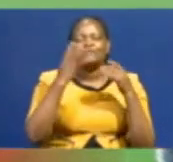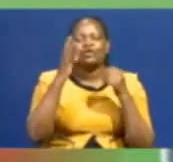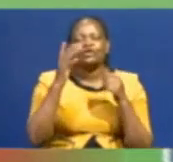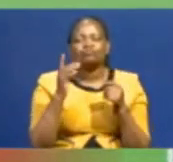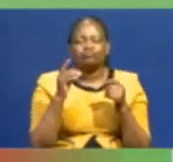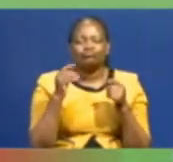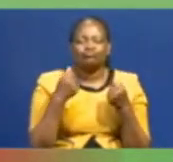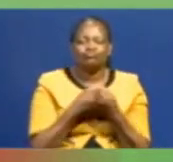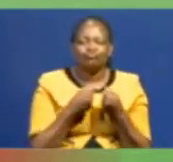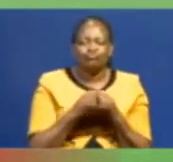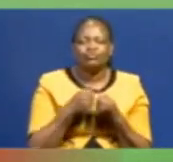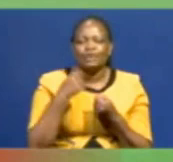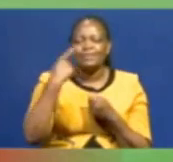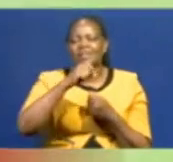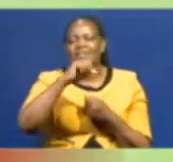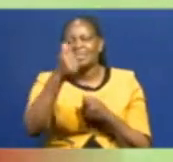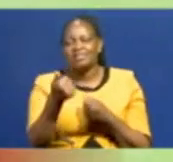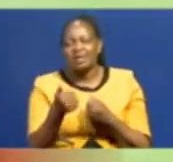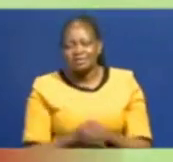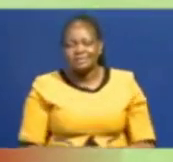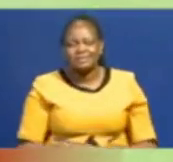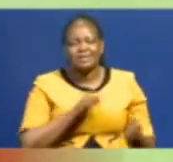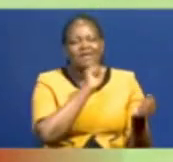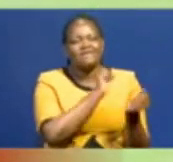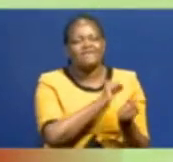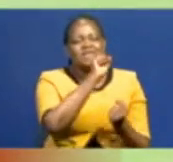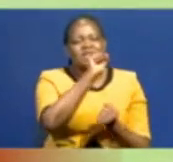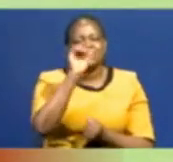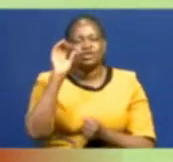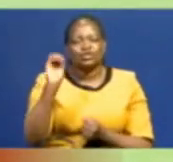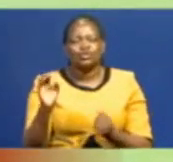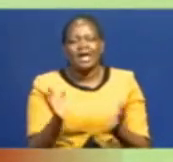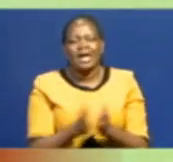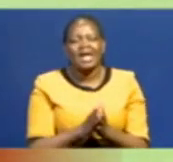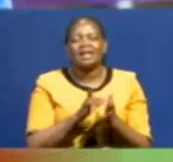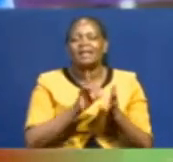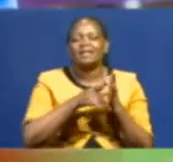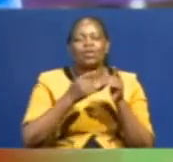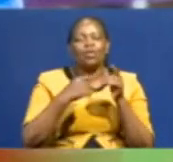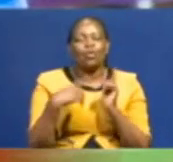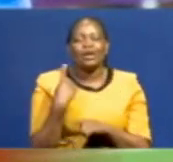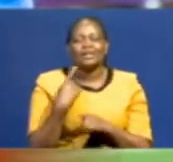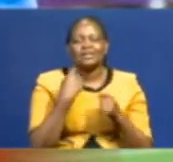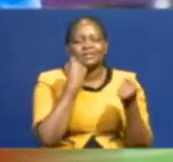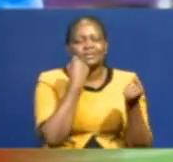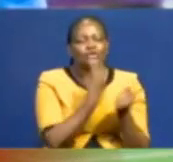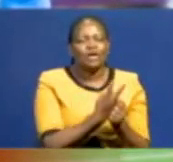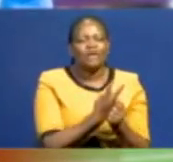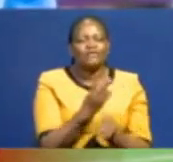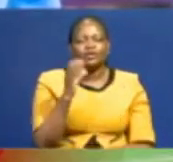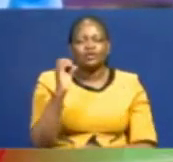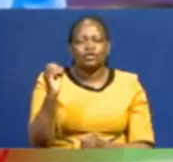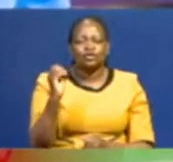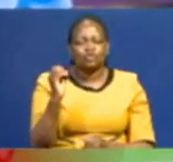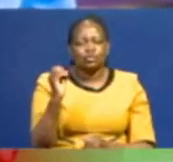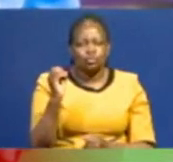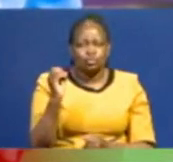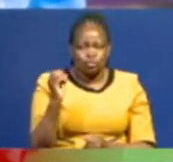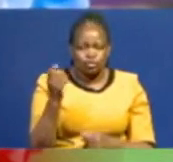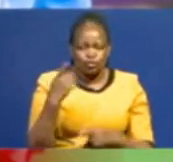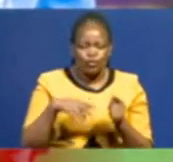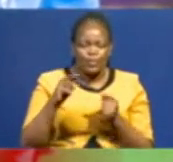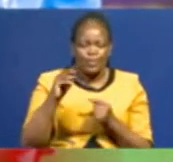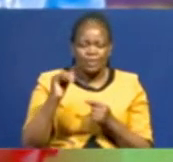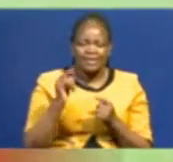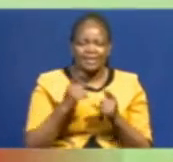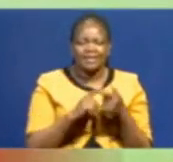hiyo ilisa capital Braves mabao 15 Kwa nunge na Kisha kajatian dhi ya Scorpions ya malawi